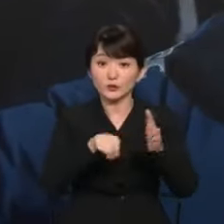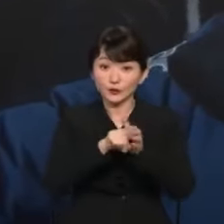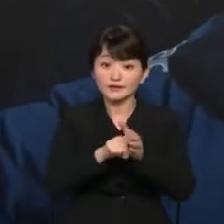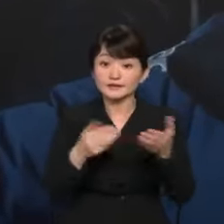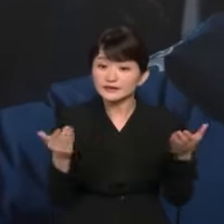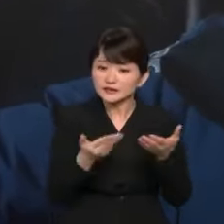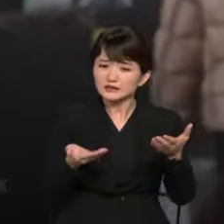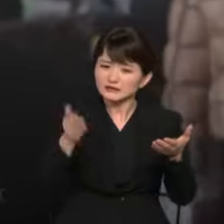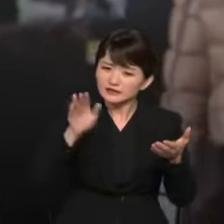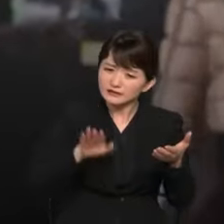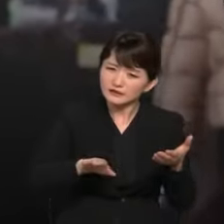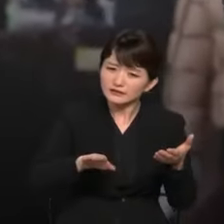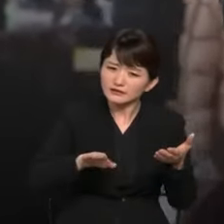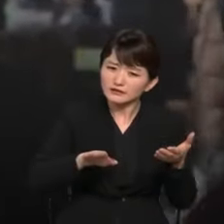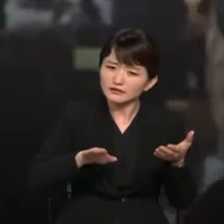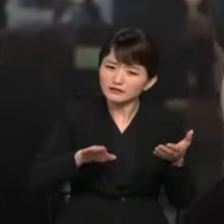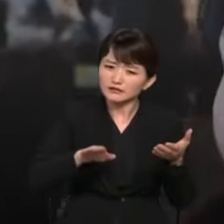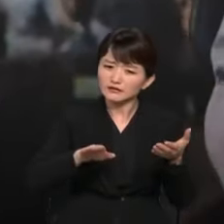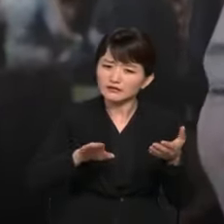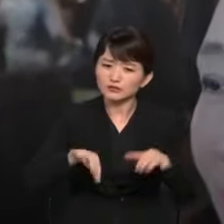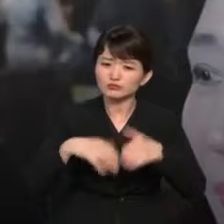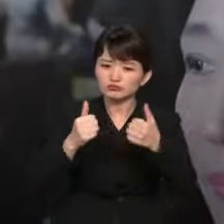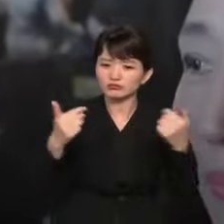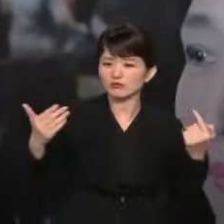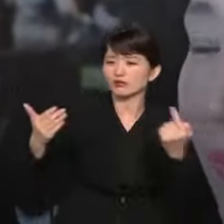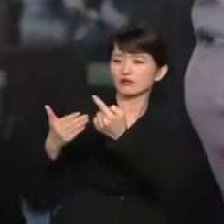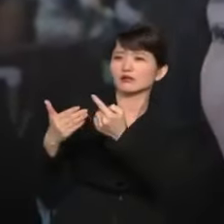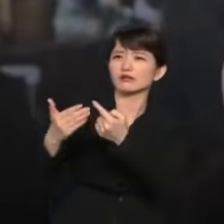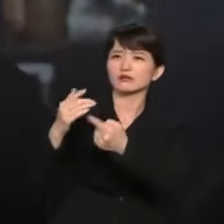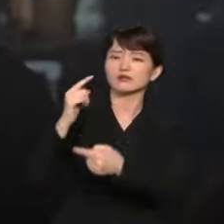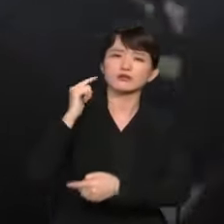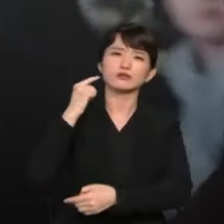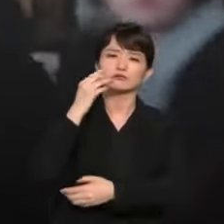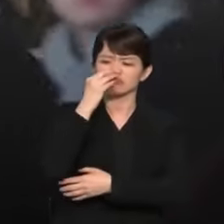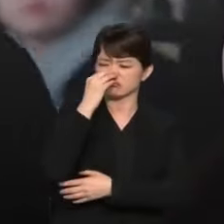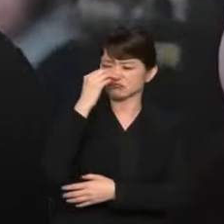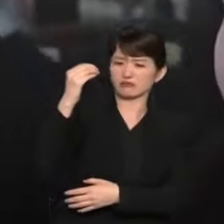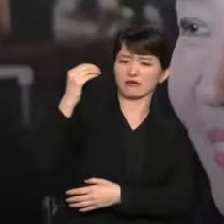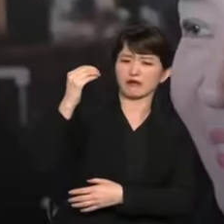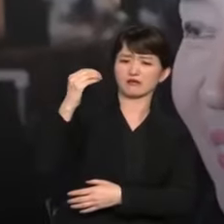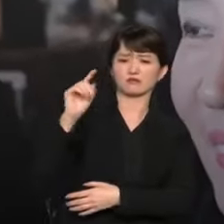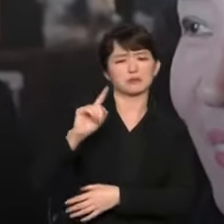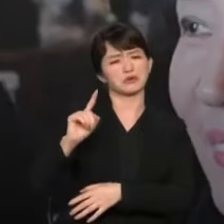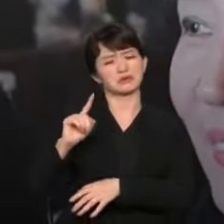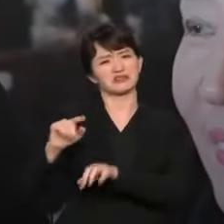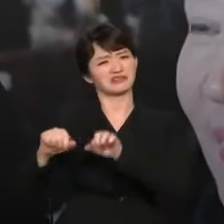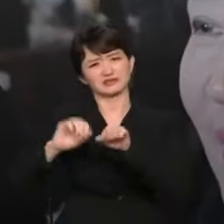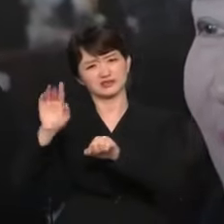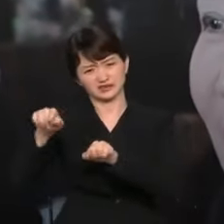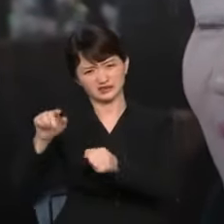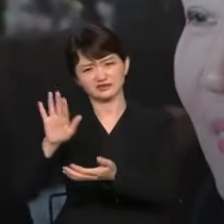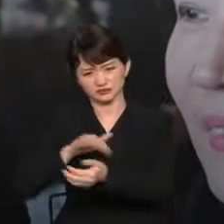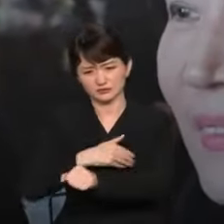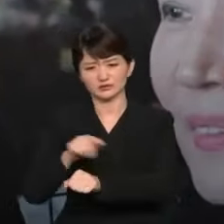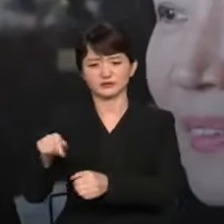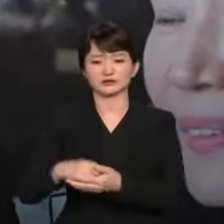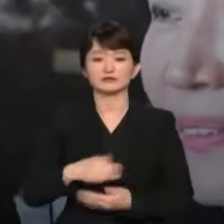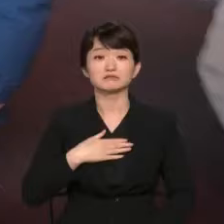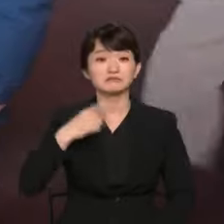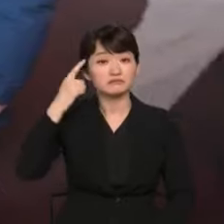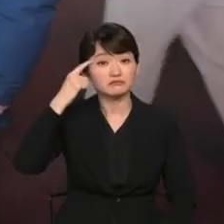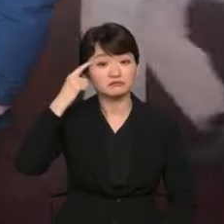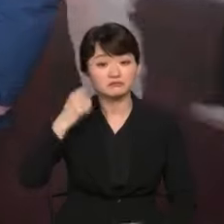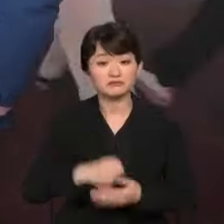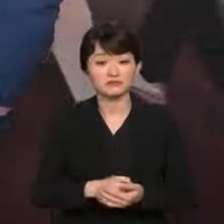같은데 그 뭐 올라가기만 가면 갑자기 목에 뭐 기부세 갖고 안 하는 것 같아요. 그게 문제죠. 그래서 제가 생각할